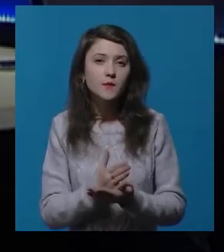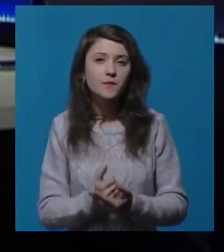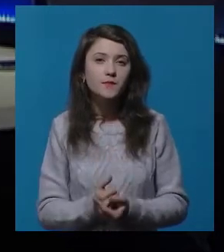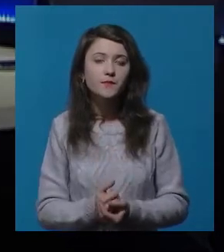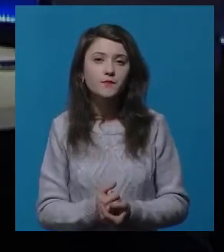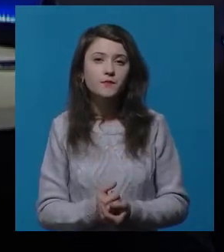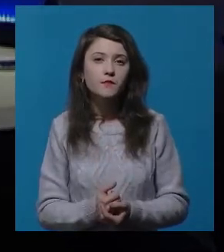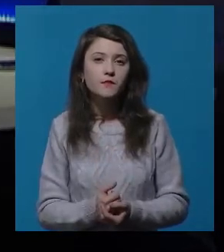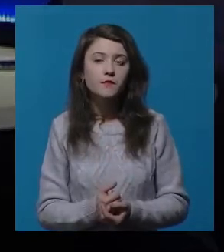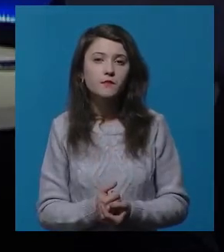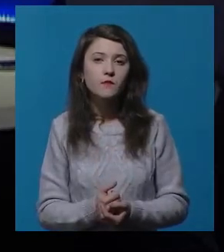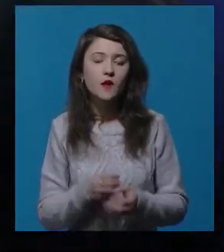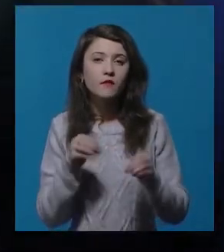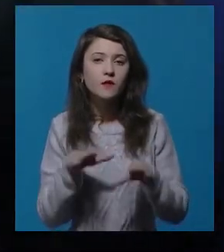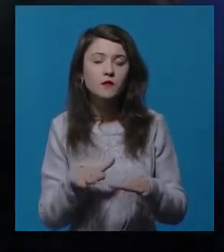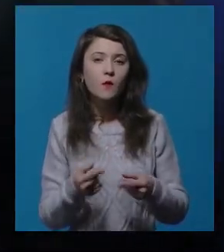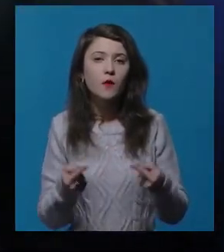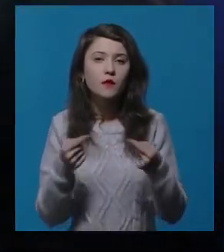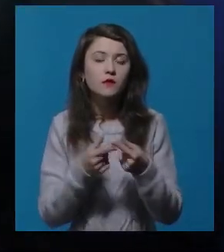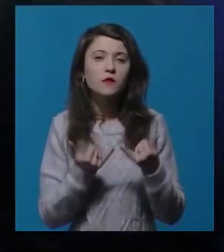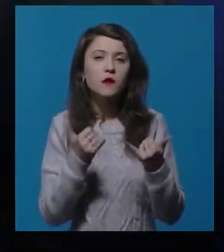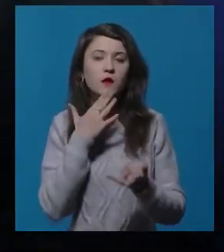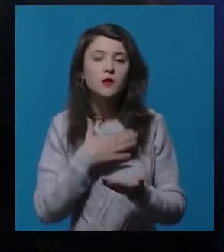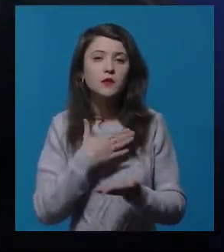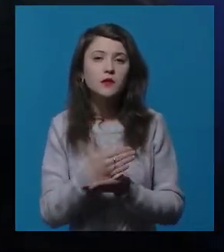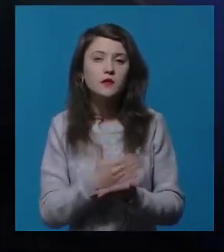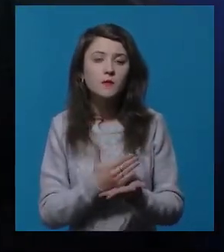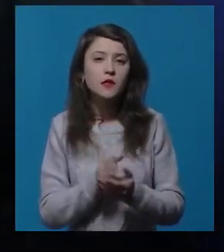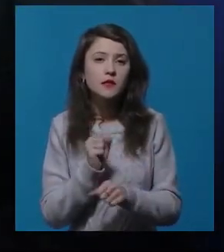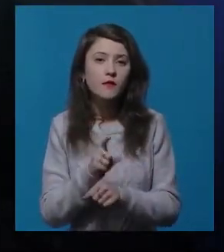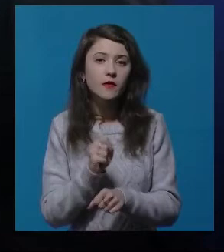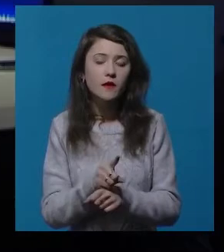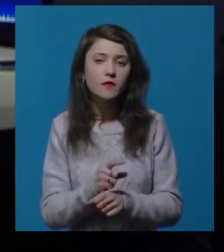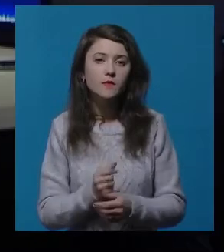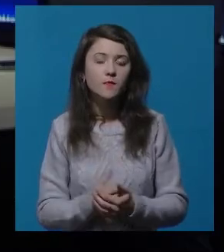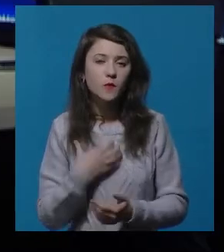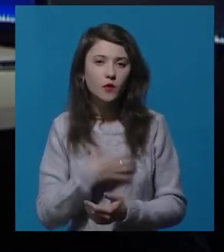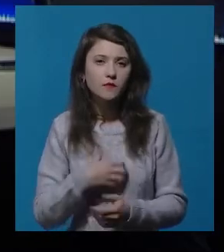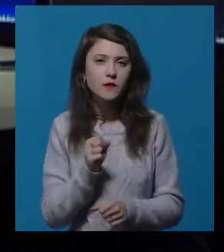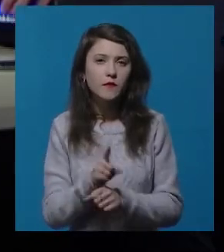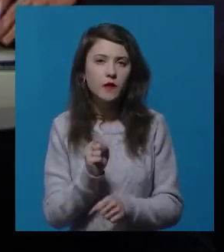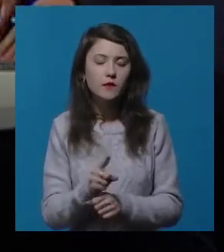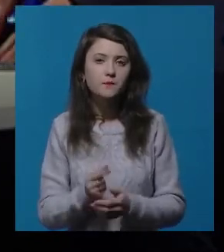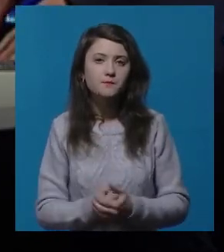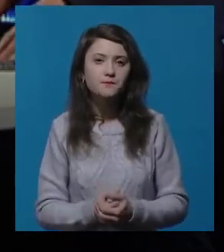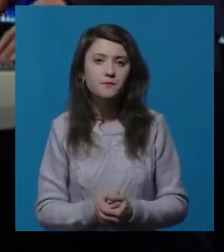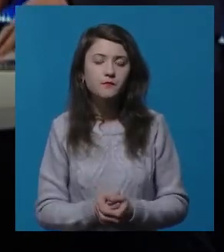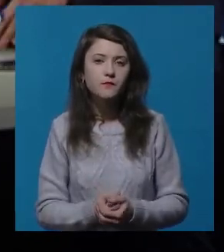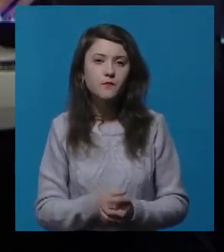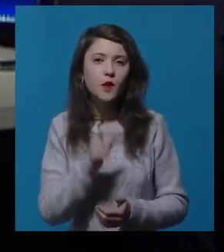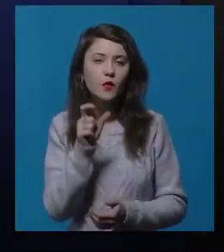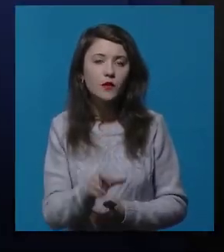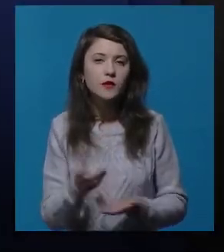є визначено конкретно, наприклад, для нашої системи визначено завдання. Про основні те, що завдання, та я основне завдання те, в чому, що люди,